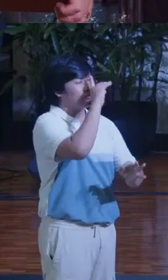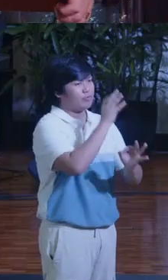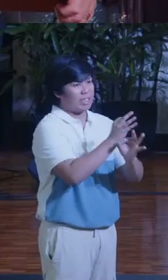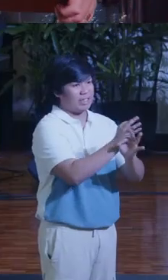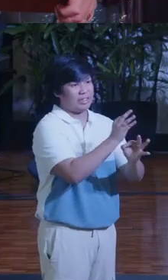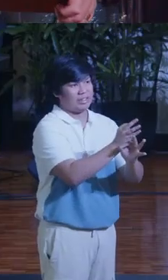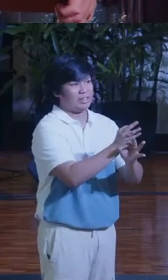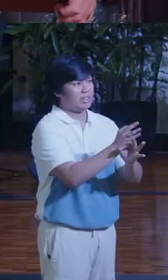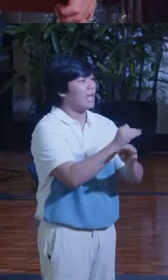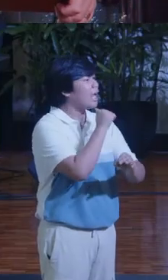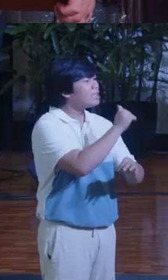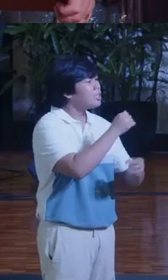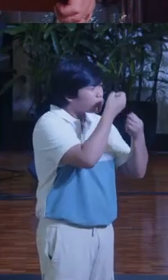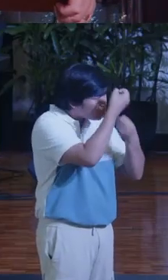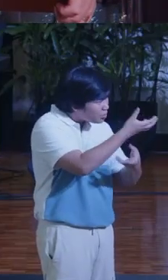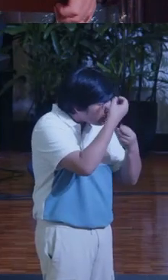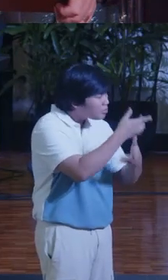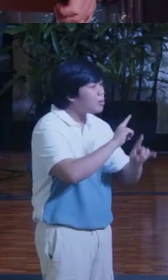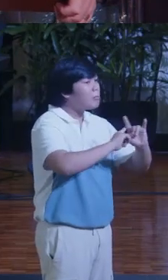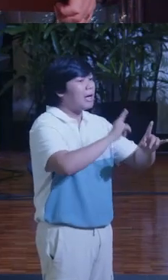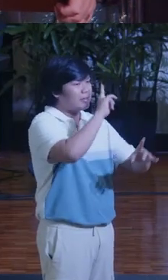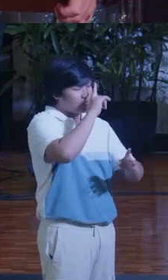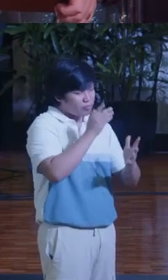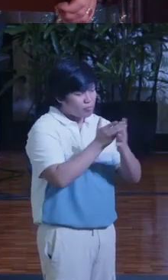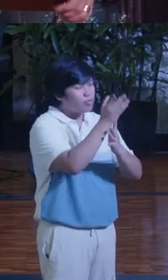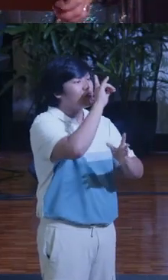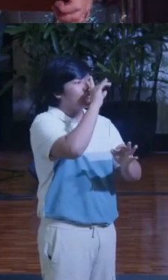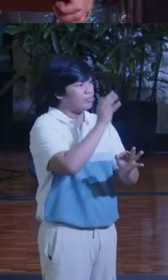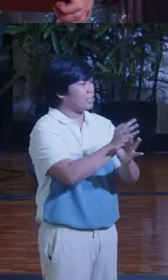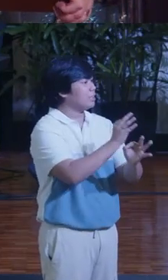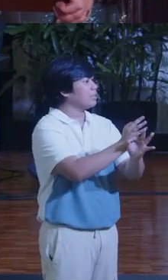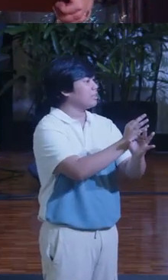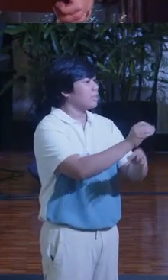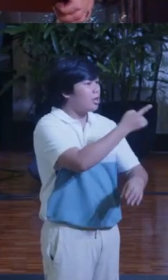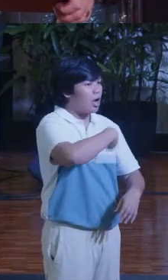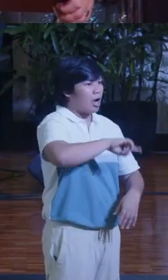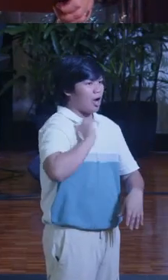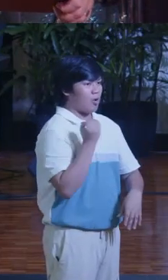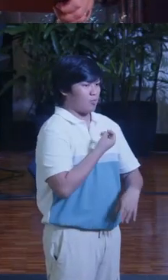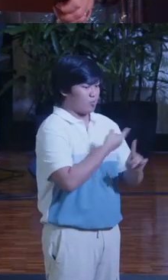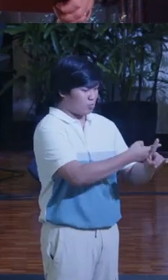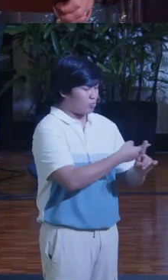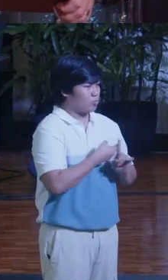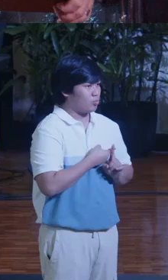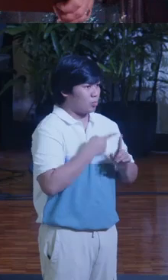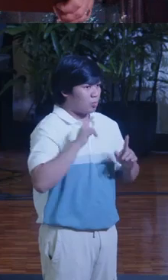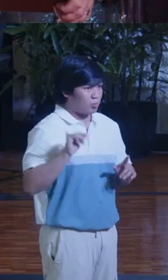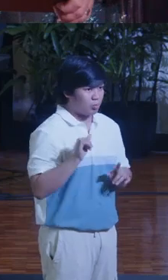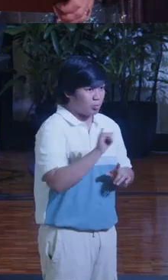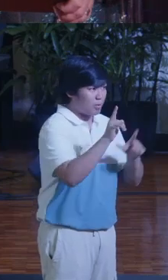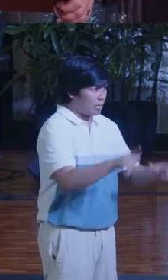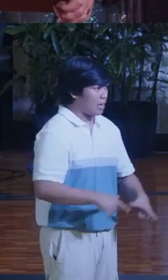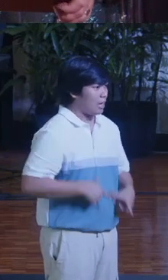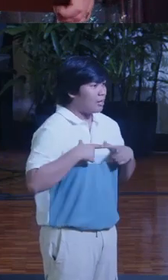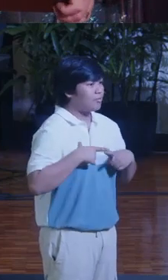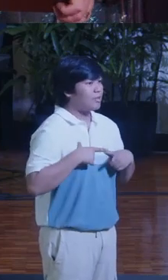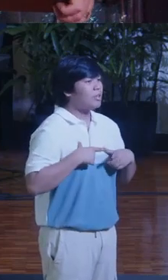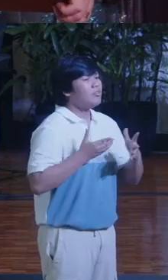By faith. Tayo ay magkakaroon ng buhay na walang hanggan sa pamamagitan ng pananampalataya lamang.